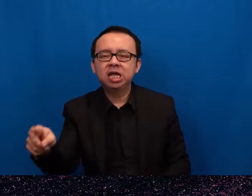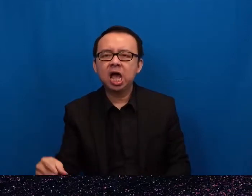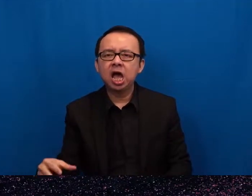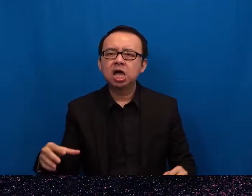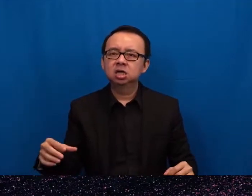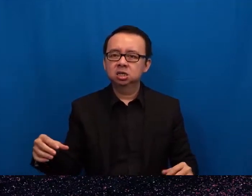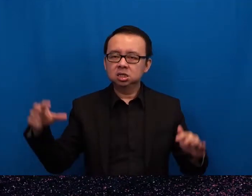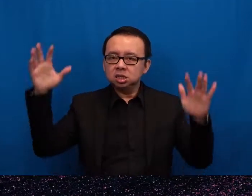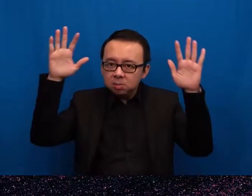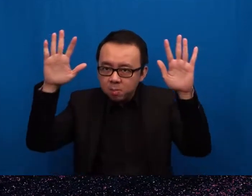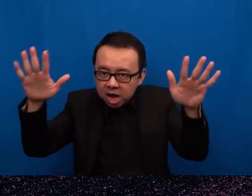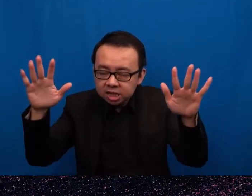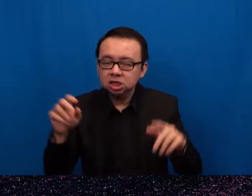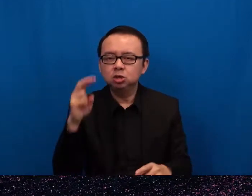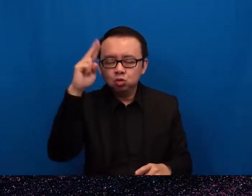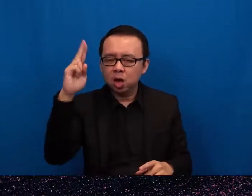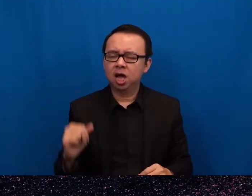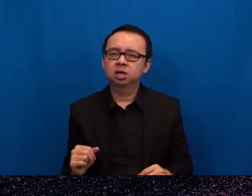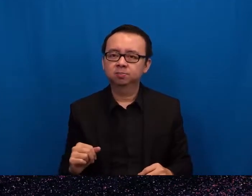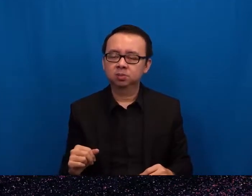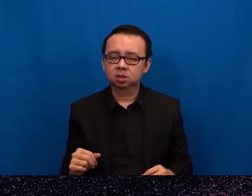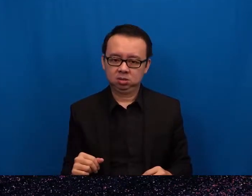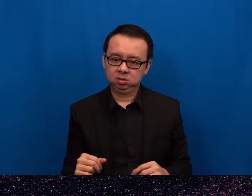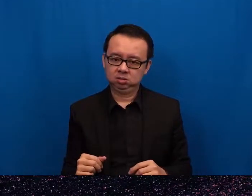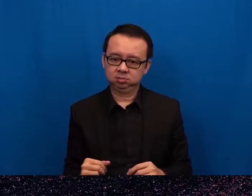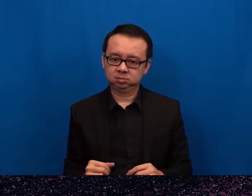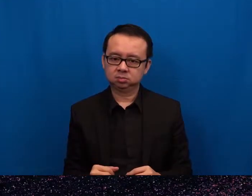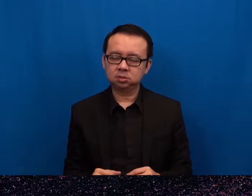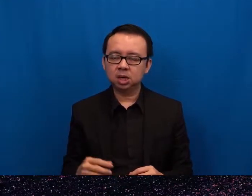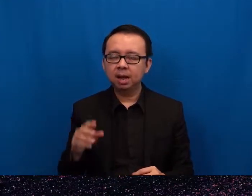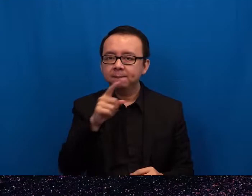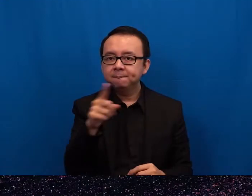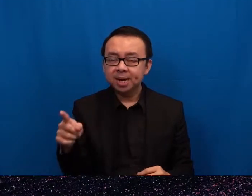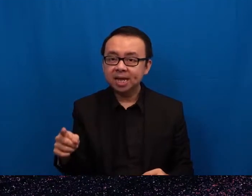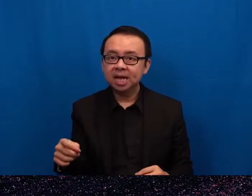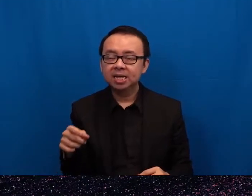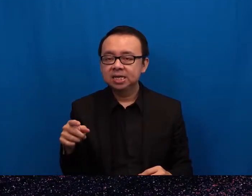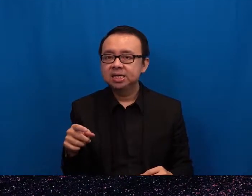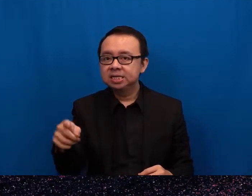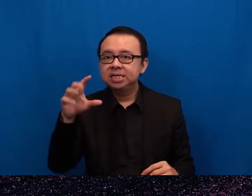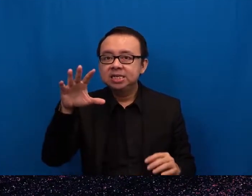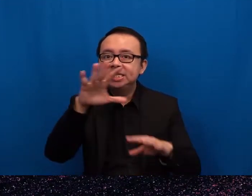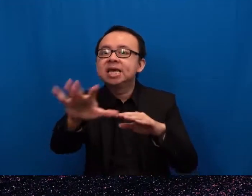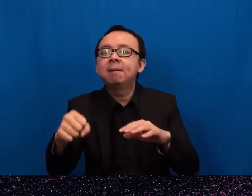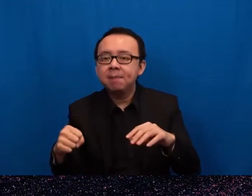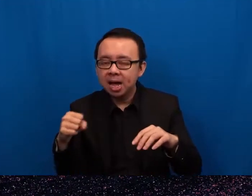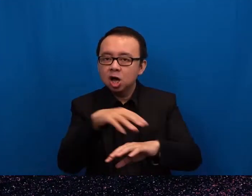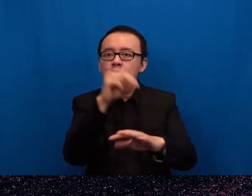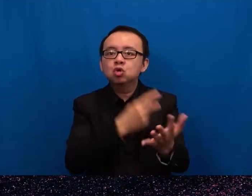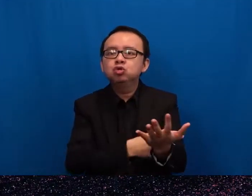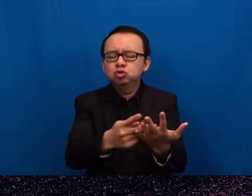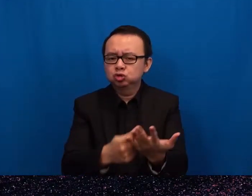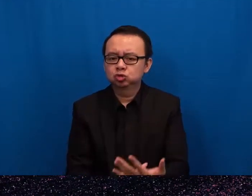bahkan rebah di dalam Roh Kudus. Bukan berarti kita cari manifestasi loh ya. Tapi kadang-kadang ada orang yang reaksi tubuhnya ketika di dalam hadirat